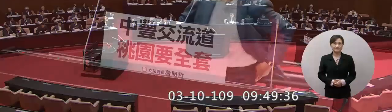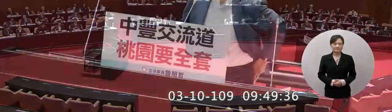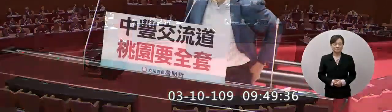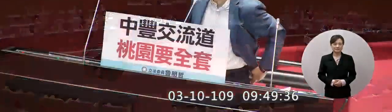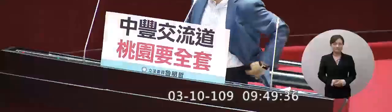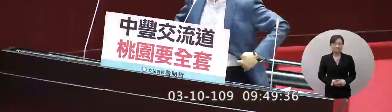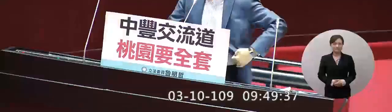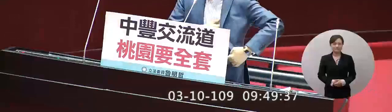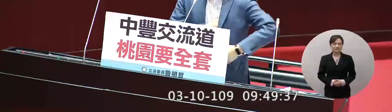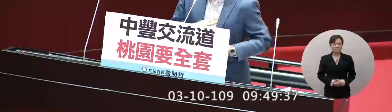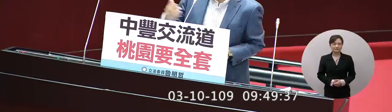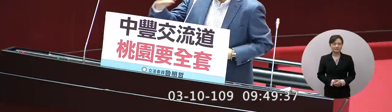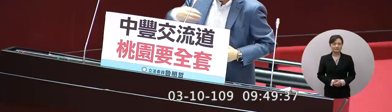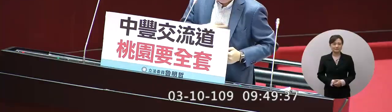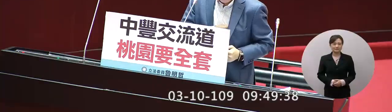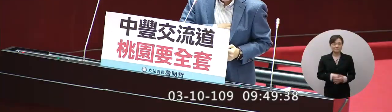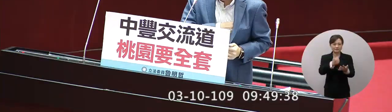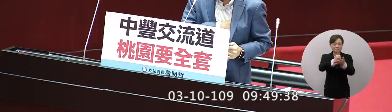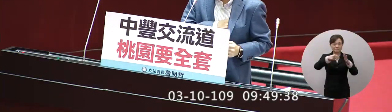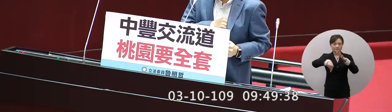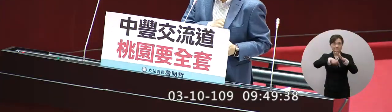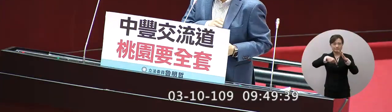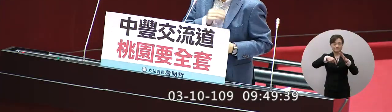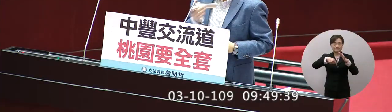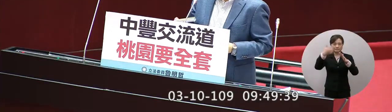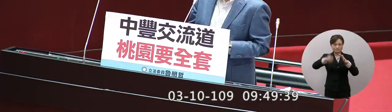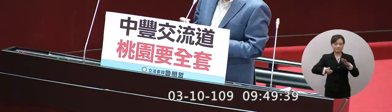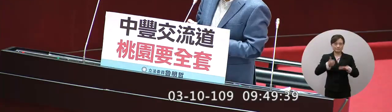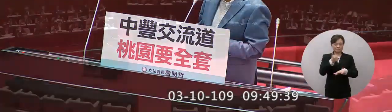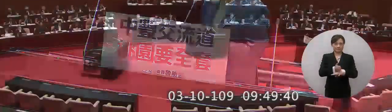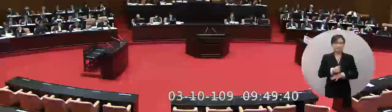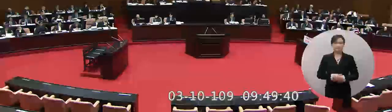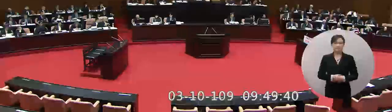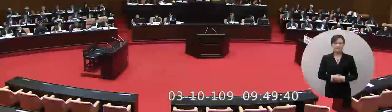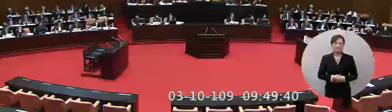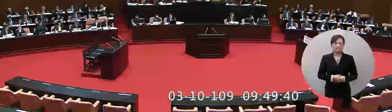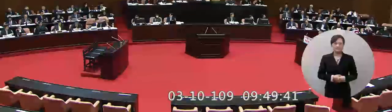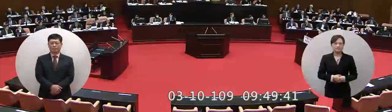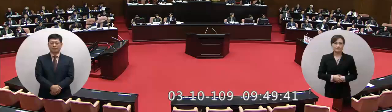好，谢谢，请主席邀请一下我们院长， 请苏院长。